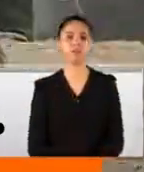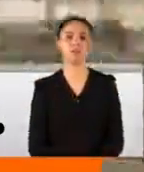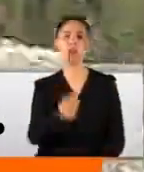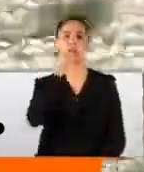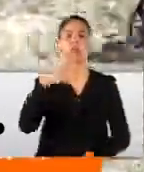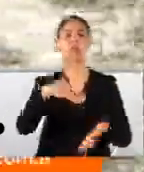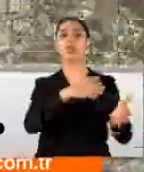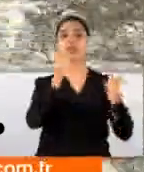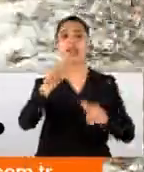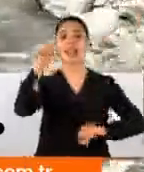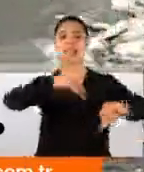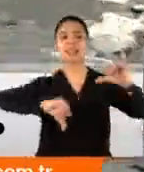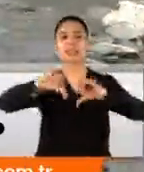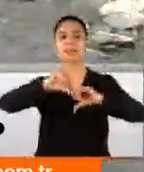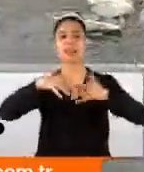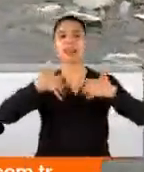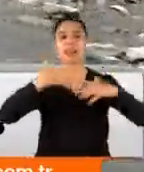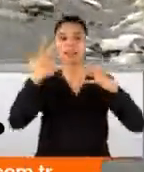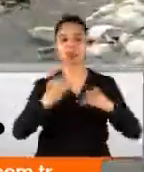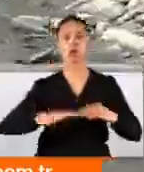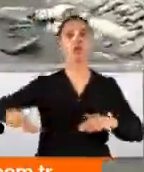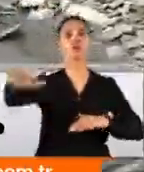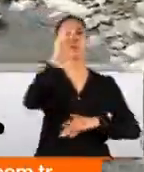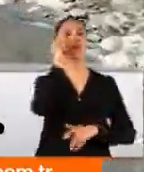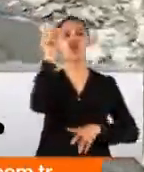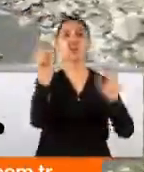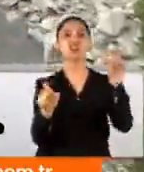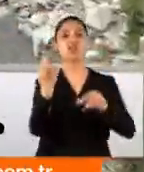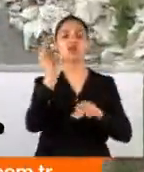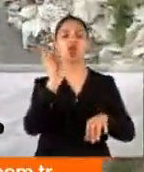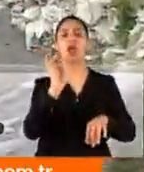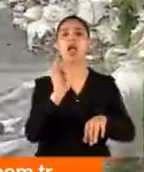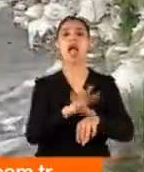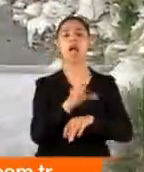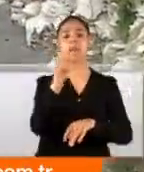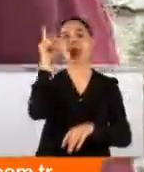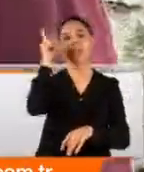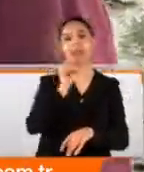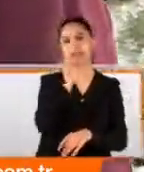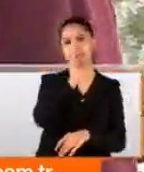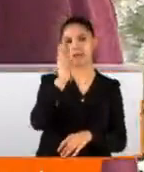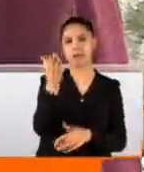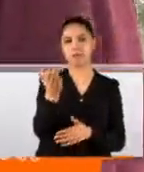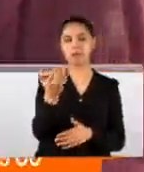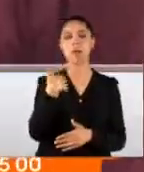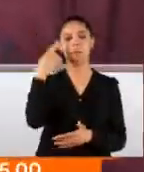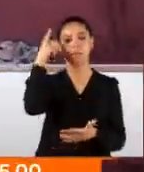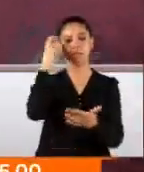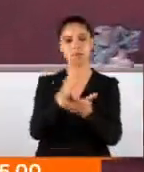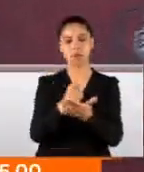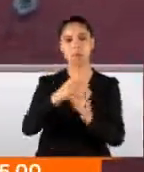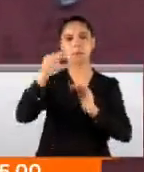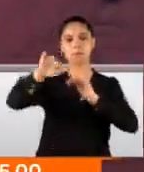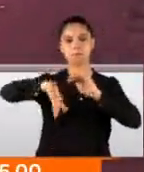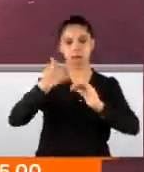Dereye karışan kimyasal atıklardan tedirgin olan çevre sakinleri durumu hemen yetkililere bildirdi. Şikayetimizi yaptık, böyle bir mesaj